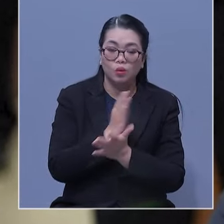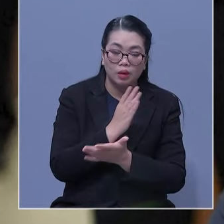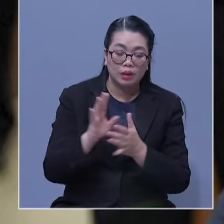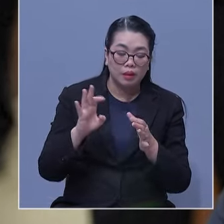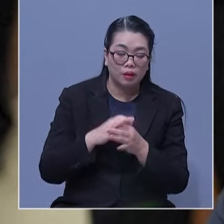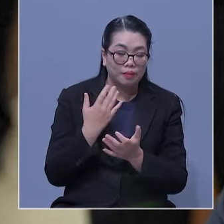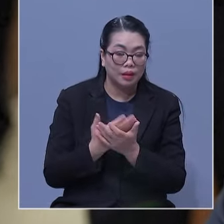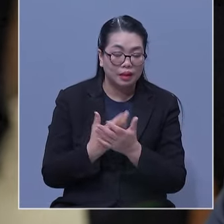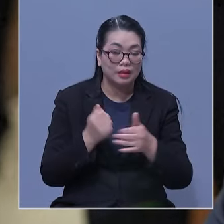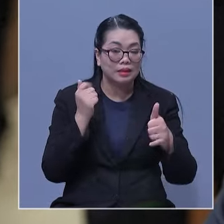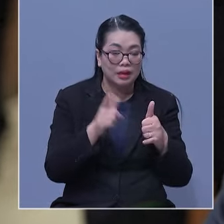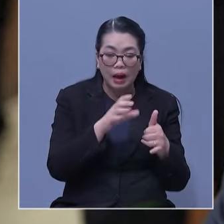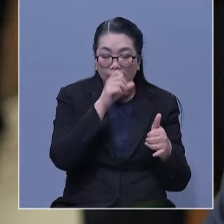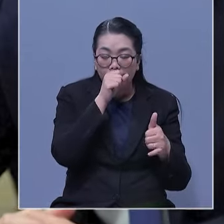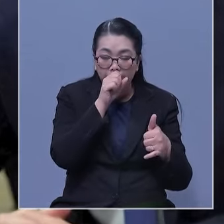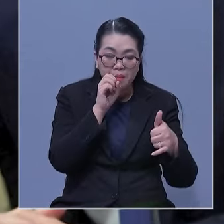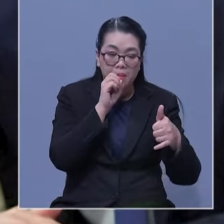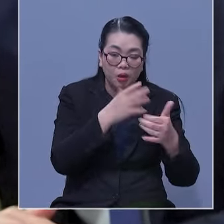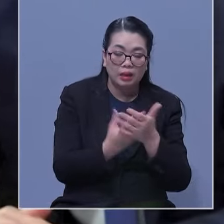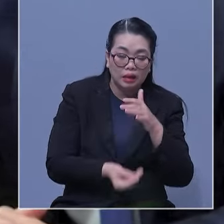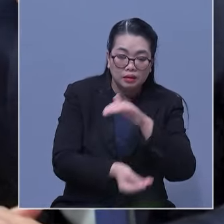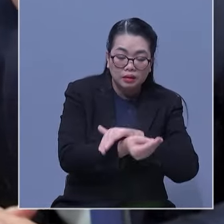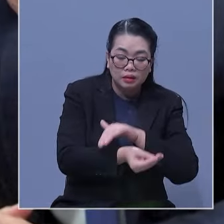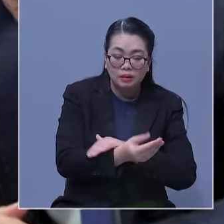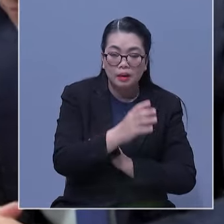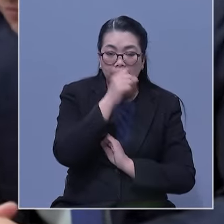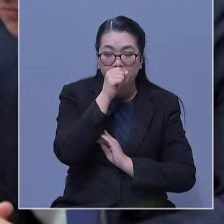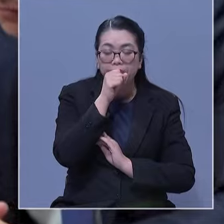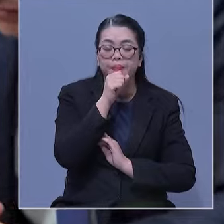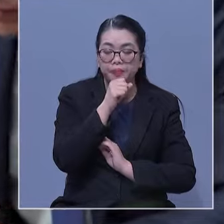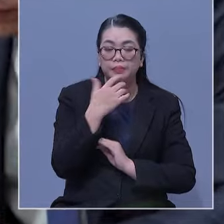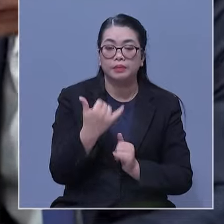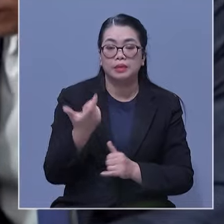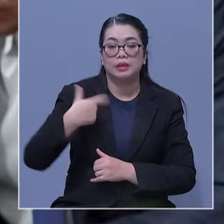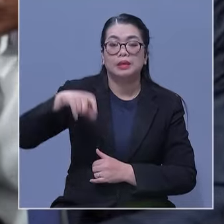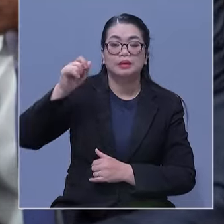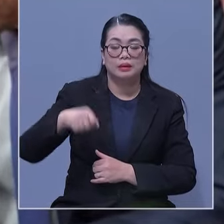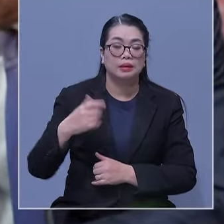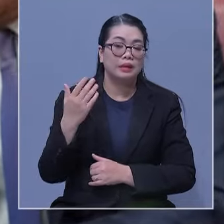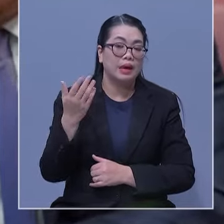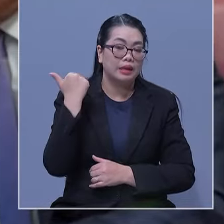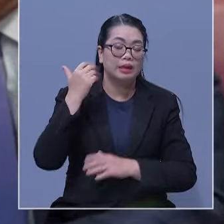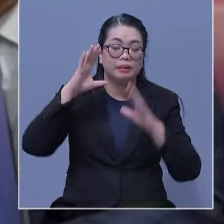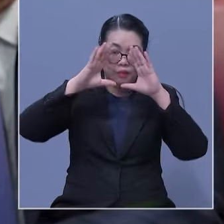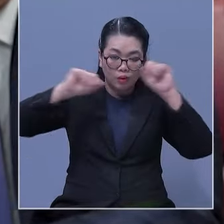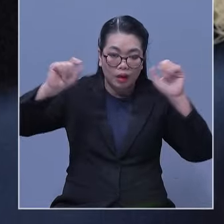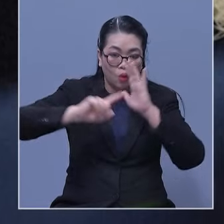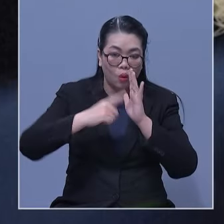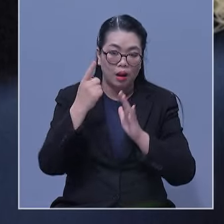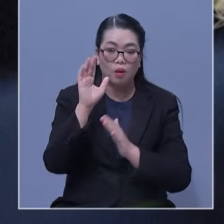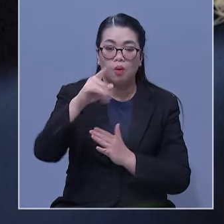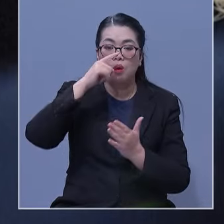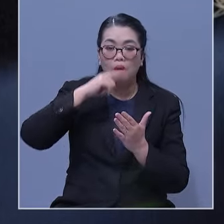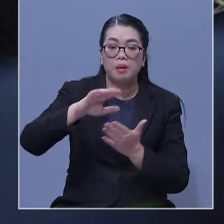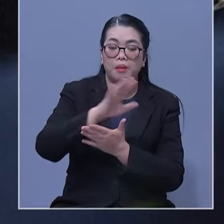ข้องกับการจ่ายเงินปิดปากนั่นเองนะครับ สำหรับคำพิพากษาดังกล่าวนะคะทำให้ทรัมป์เป็นอดีตประธานาธิบดีคนแรกในประวัติศาสตร์